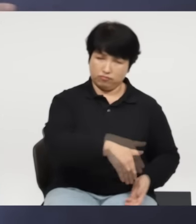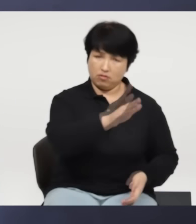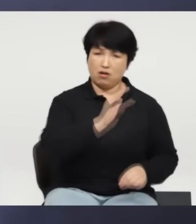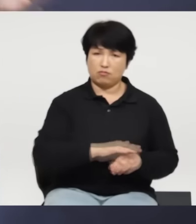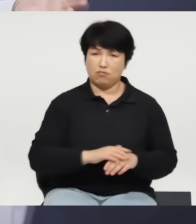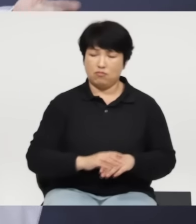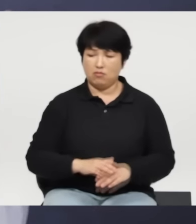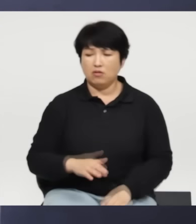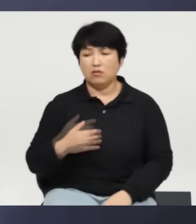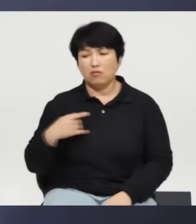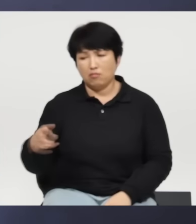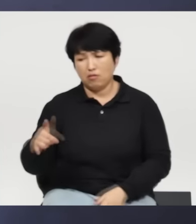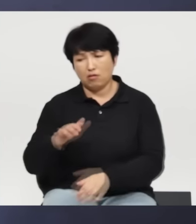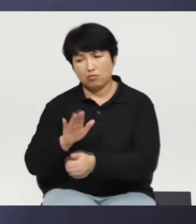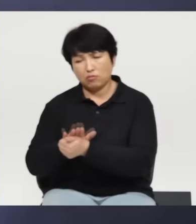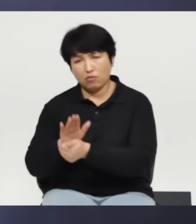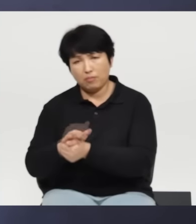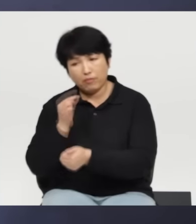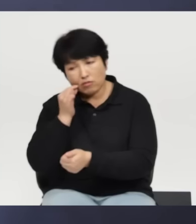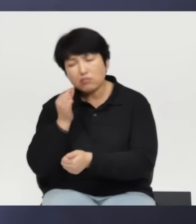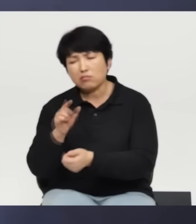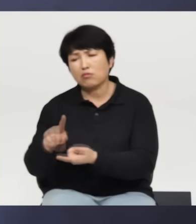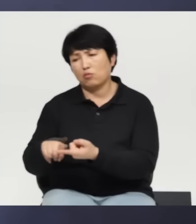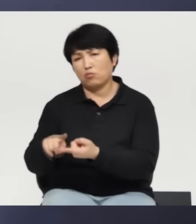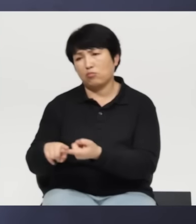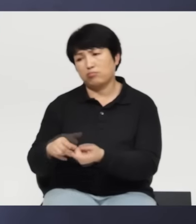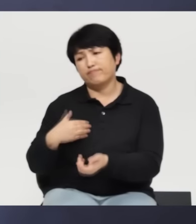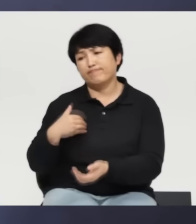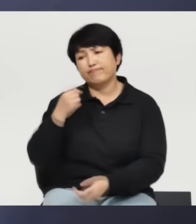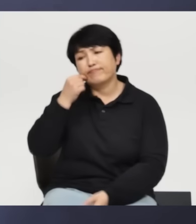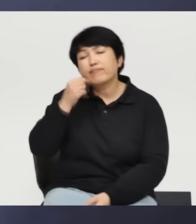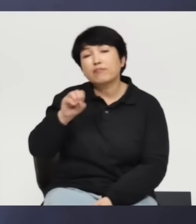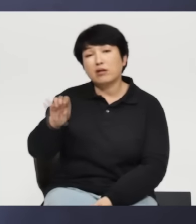하고 못 해주면 뭐 내버려 두면 돼요.